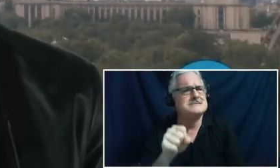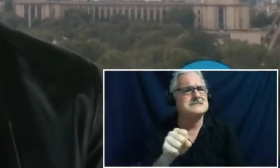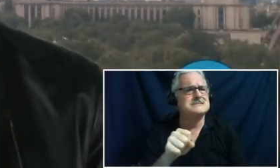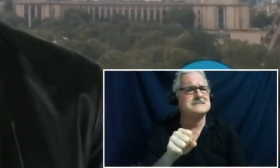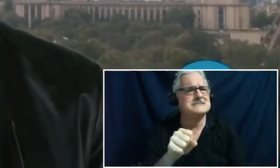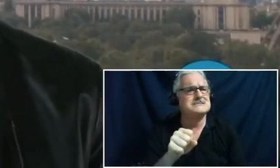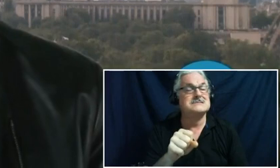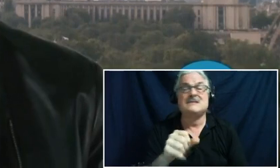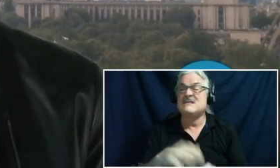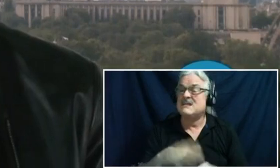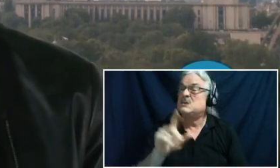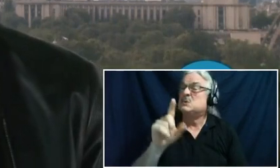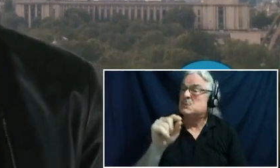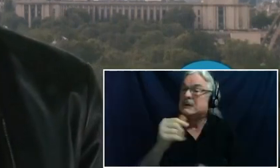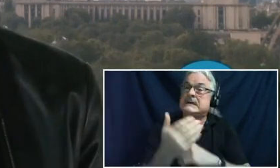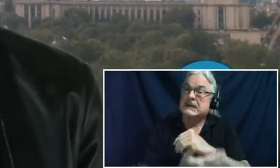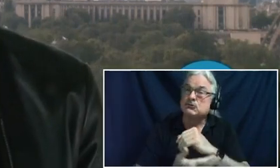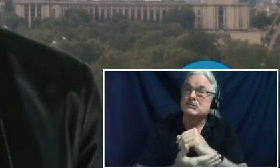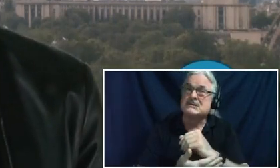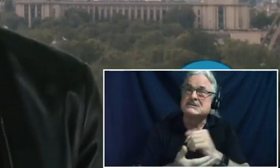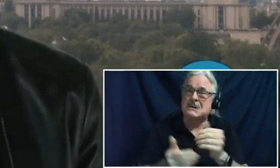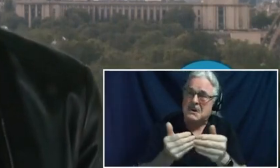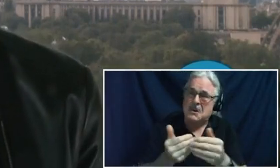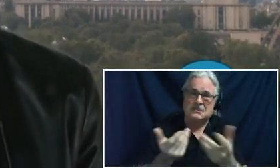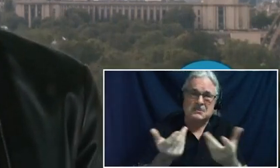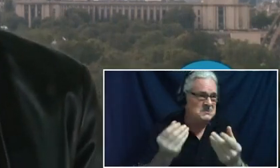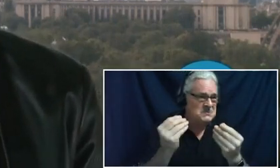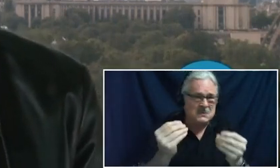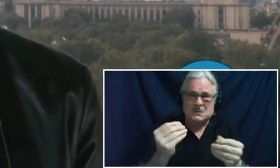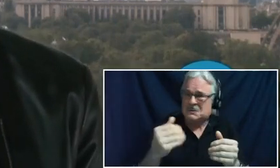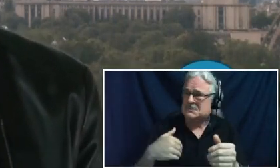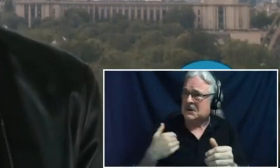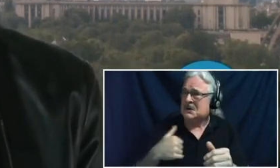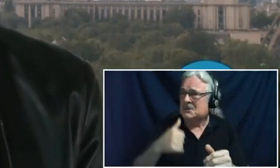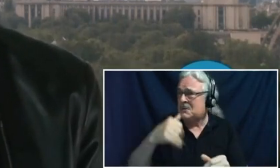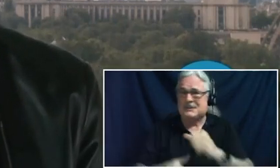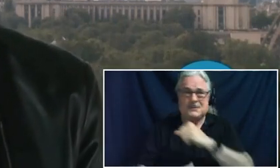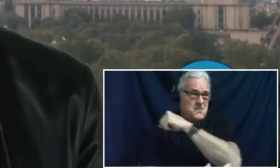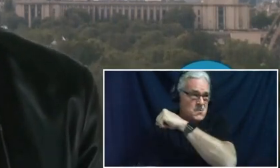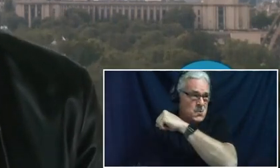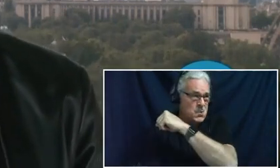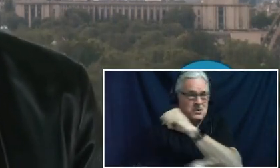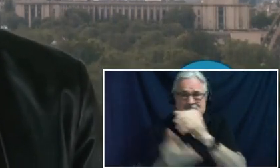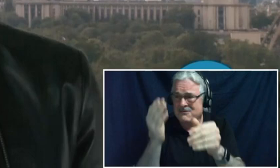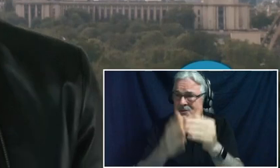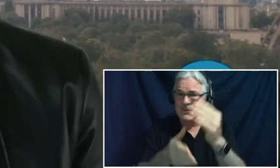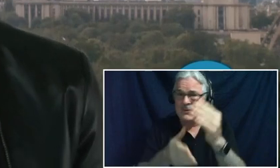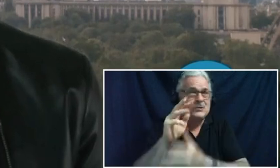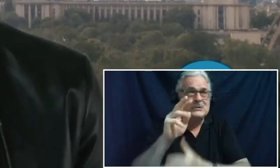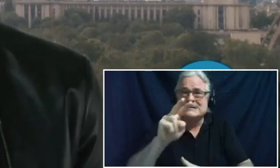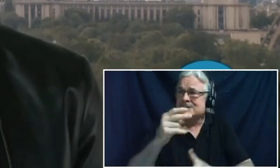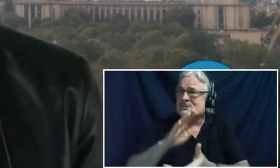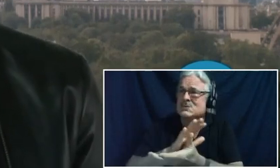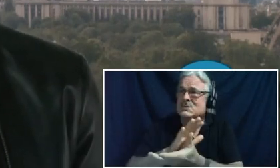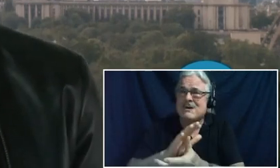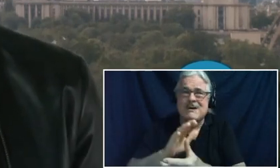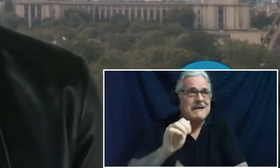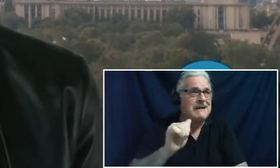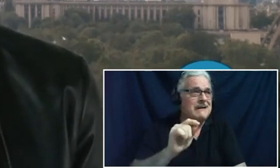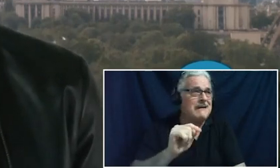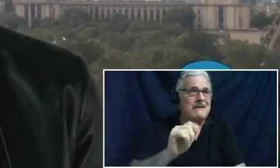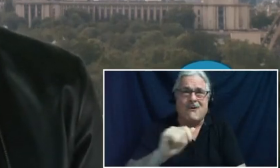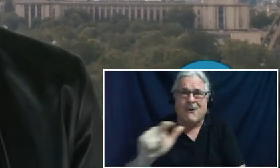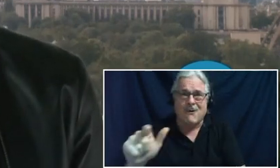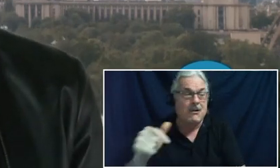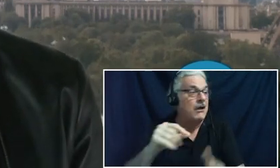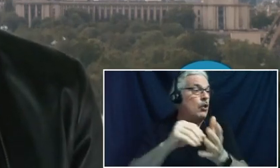milieu rural ne pouvait achever l'enseignement secondaire. Les apprenants risquent l'exclusion, surtout les handicapés. Ils souffrent d'un manque